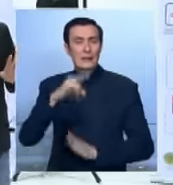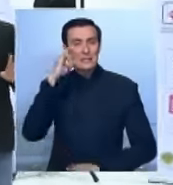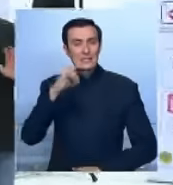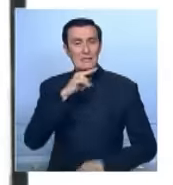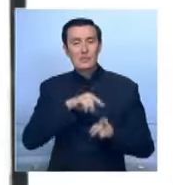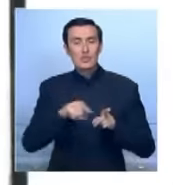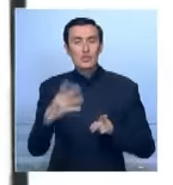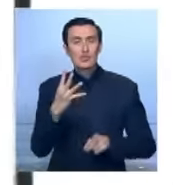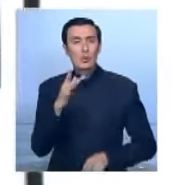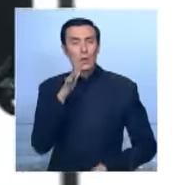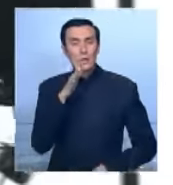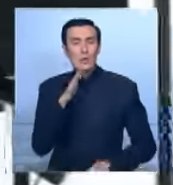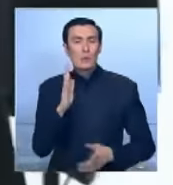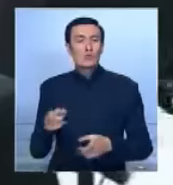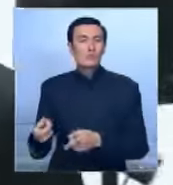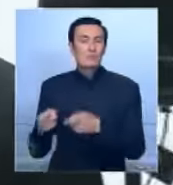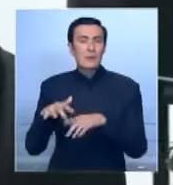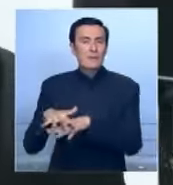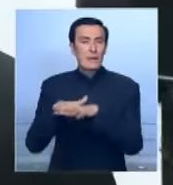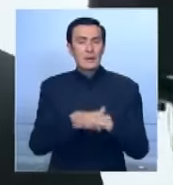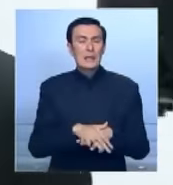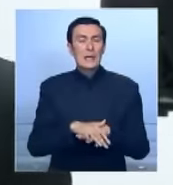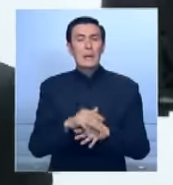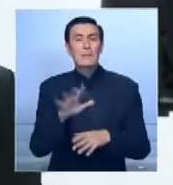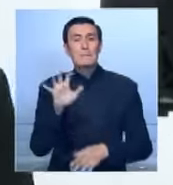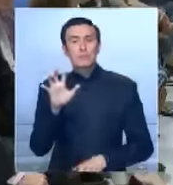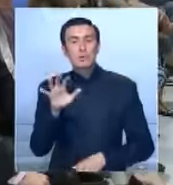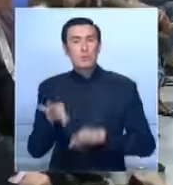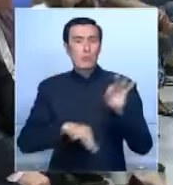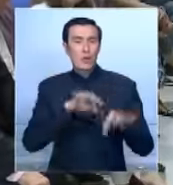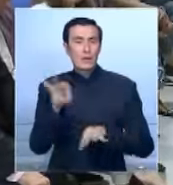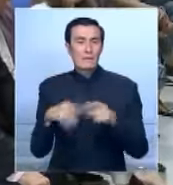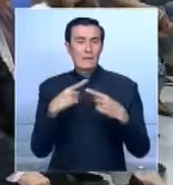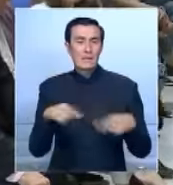года. За это время привлекут 500 стартапов.